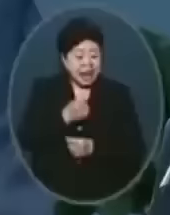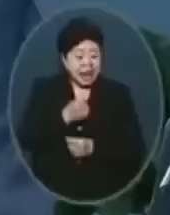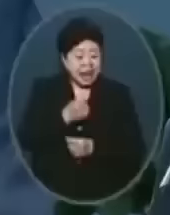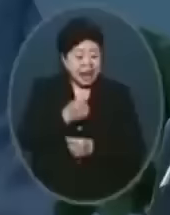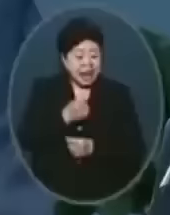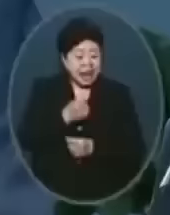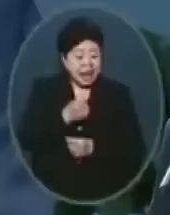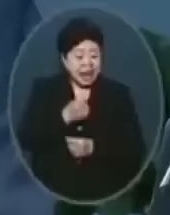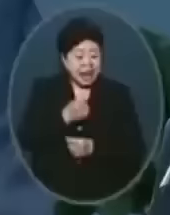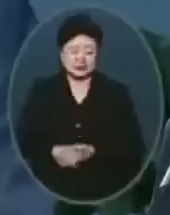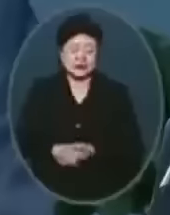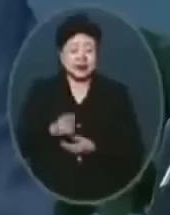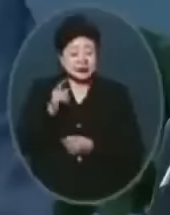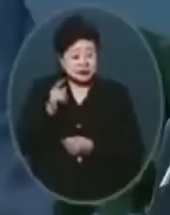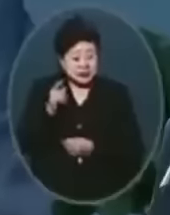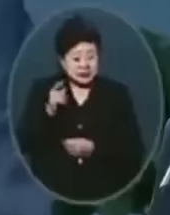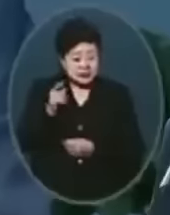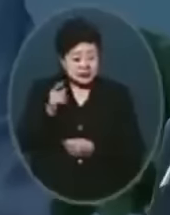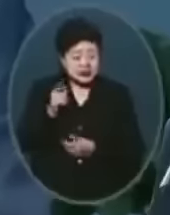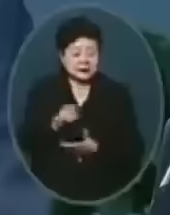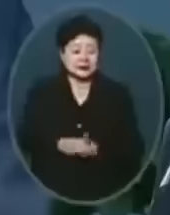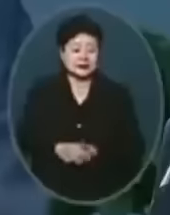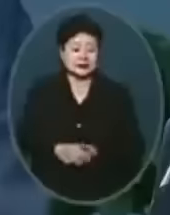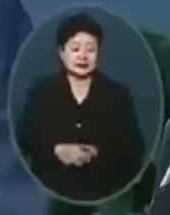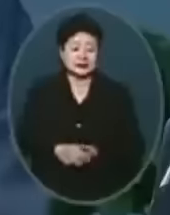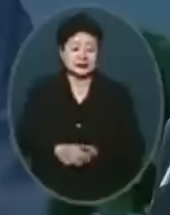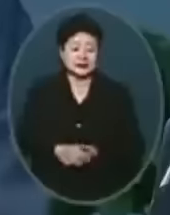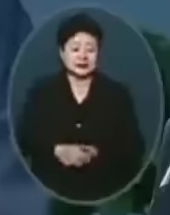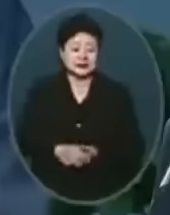사인을 주면 그것이